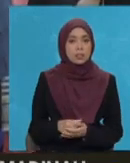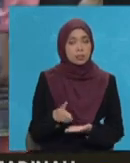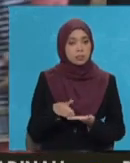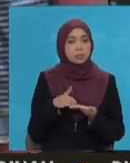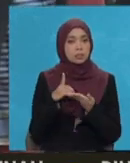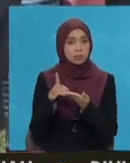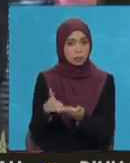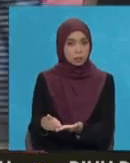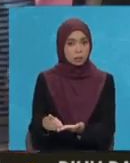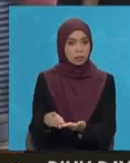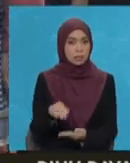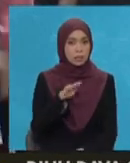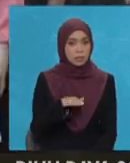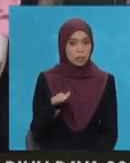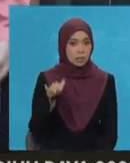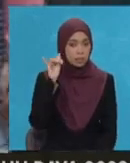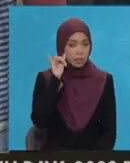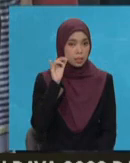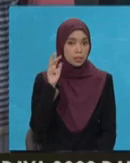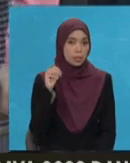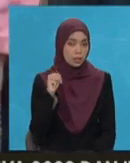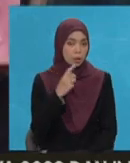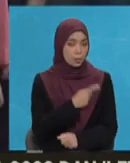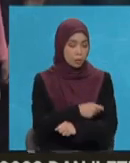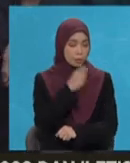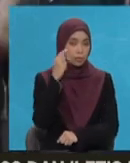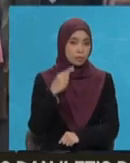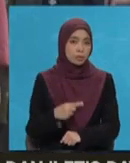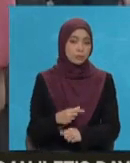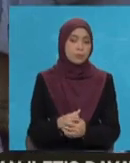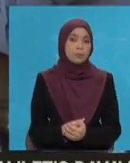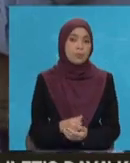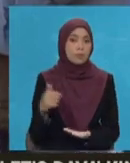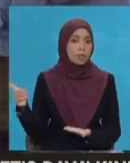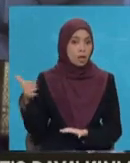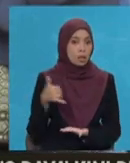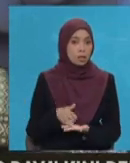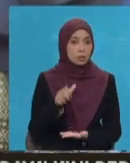yatim daerah Tempurung daripada para penerima turut haji